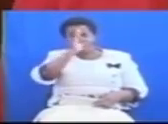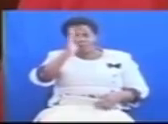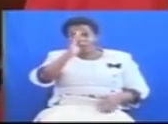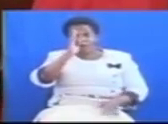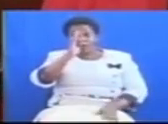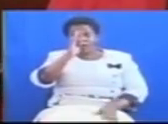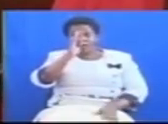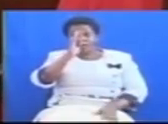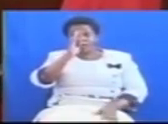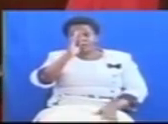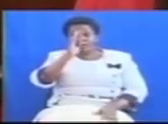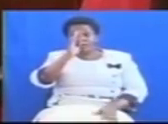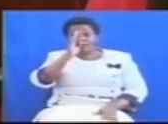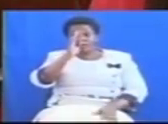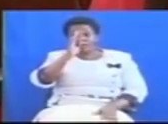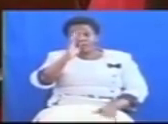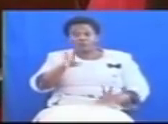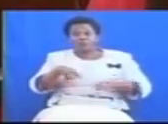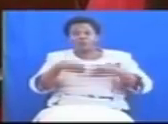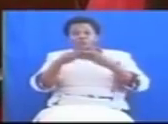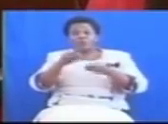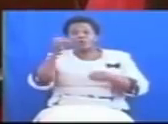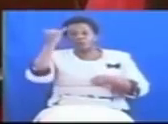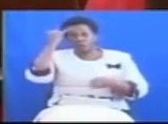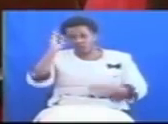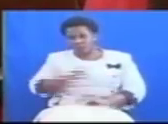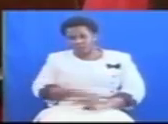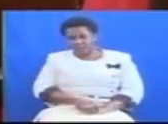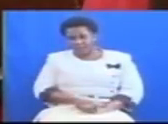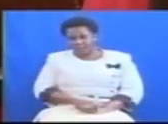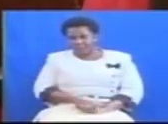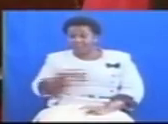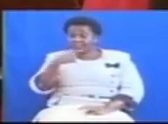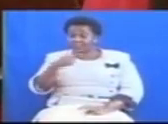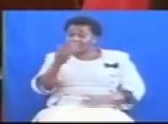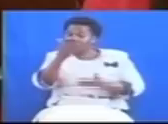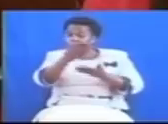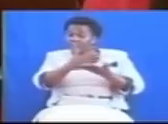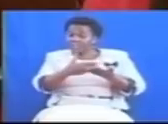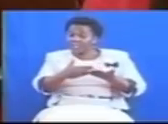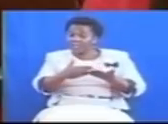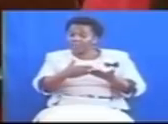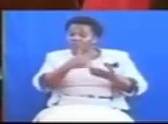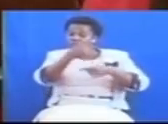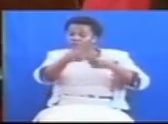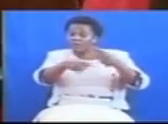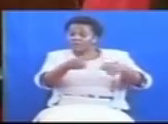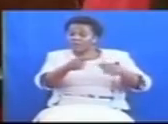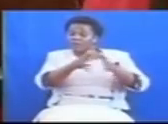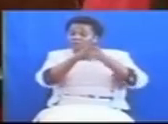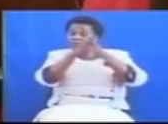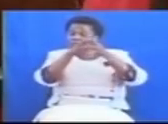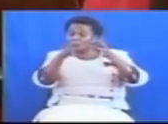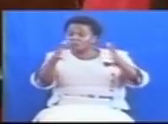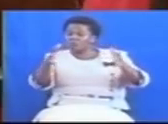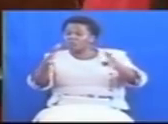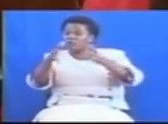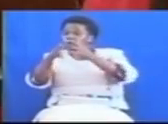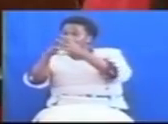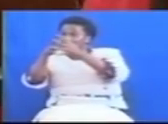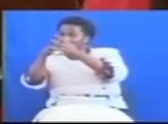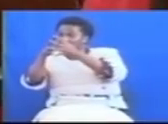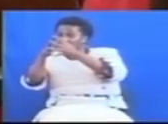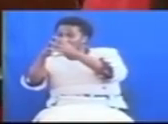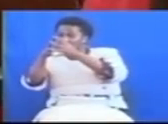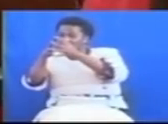aliwahi kutoa ushauri kwamba kiwanda sehemu ambapo kuna miradi mikubwa ambako hamna umeme uweze kupelekwa,